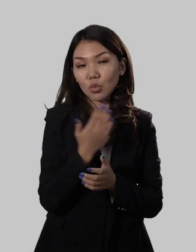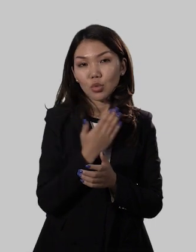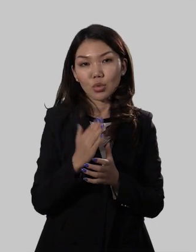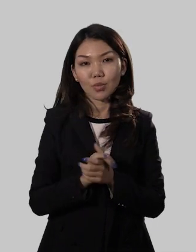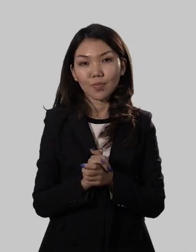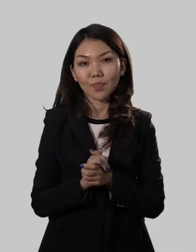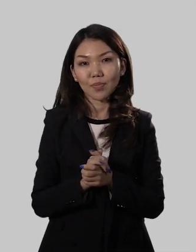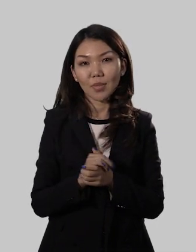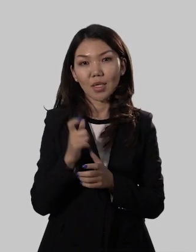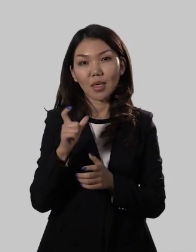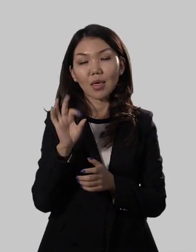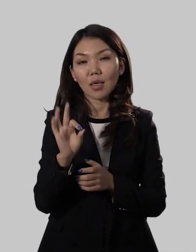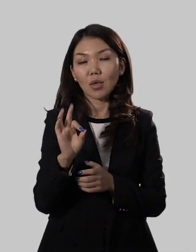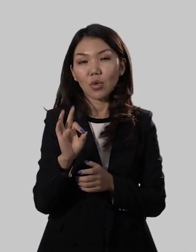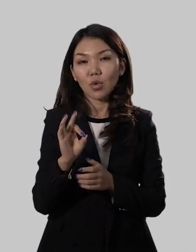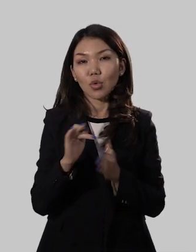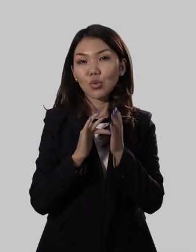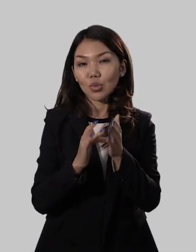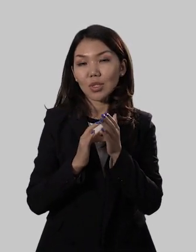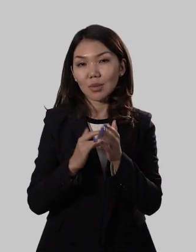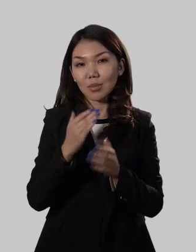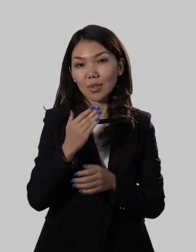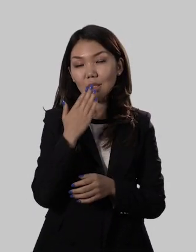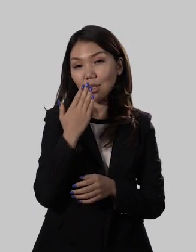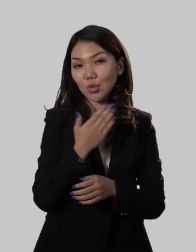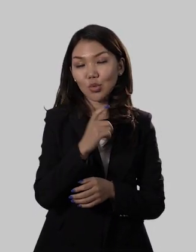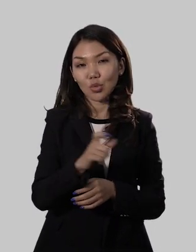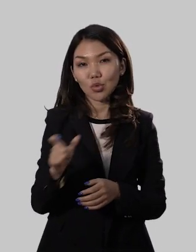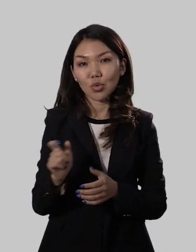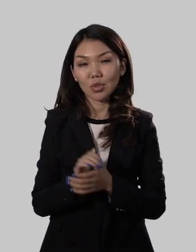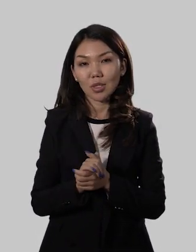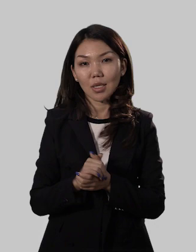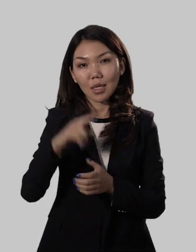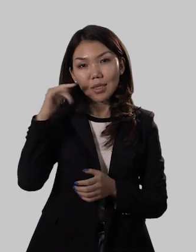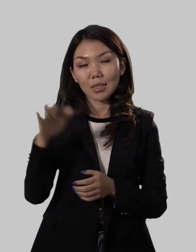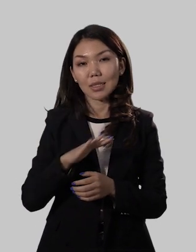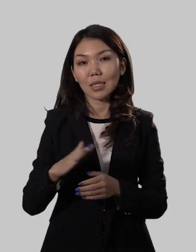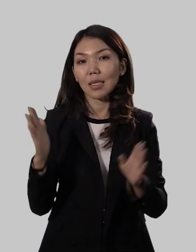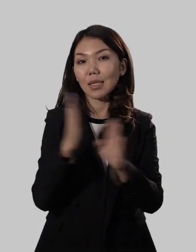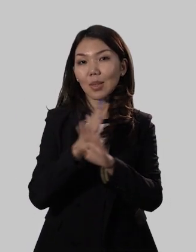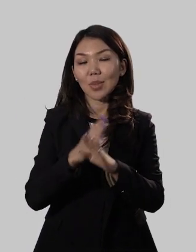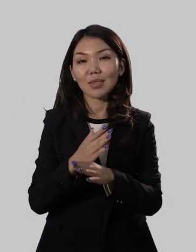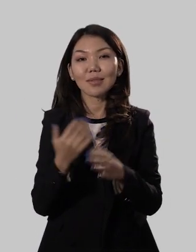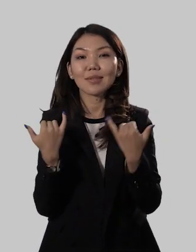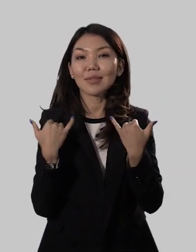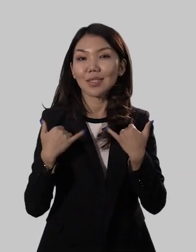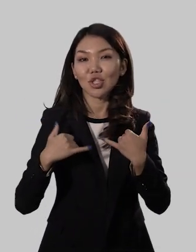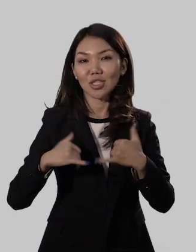Сүйүүчүлөр, экотуризмдин сүйүүчүлөрү Кыргызстандын табиятына кызыгышат.